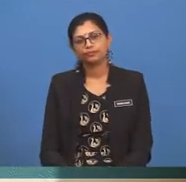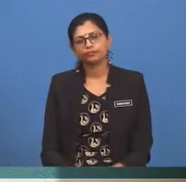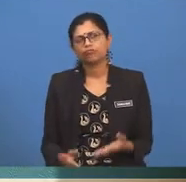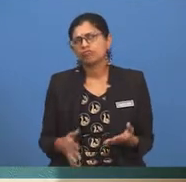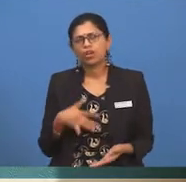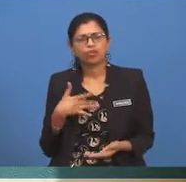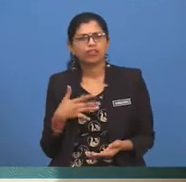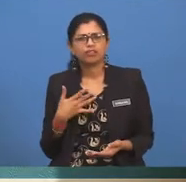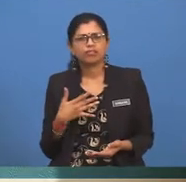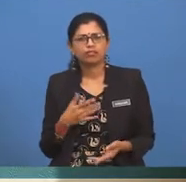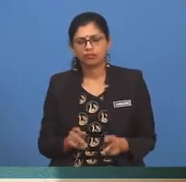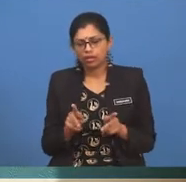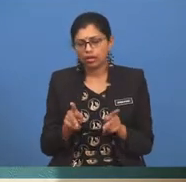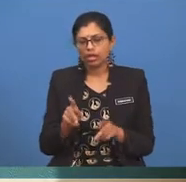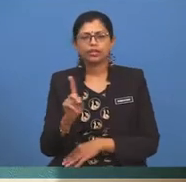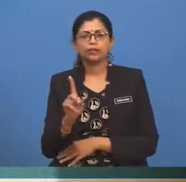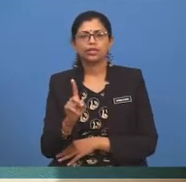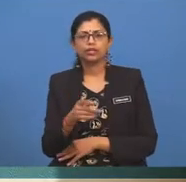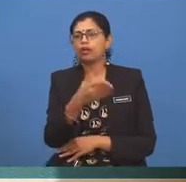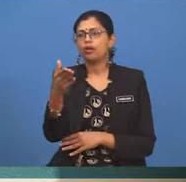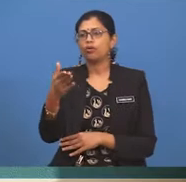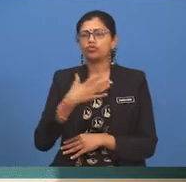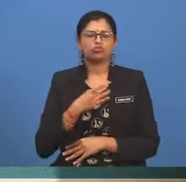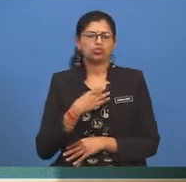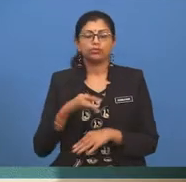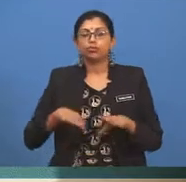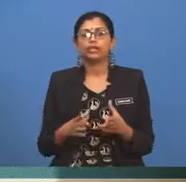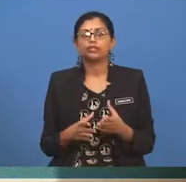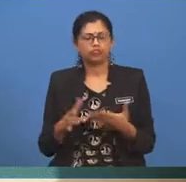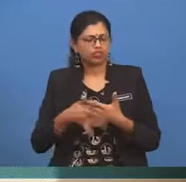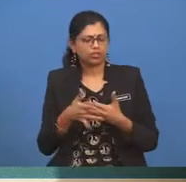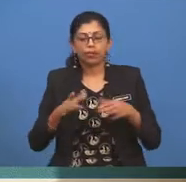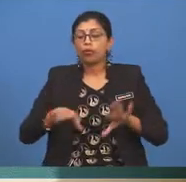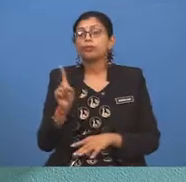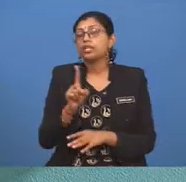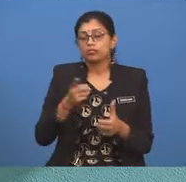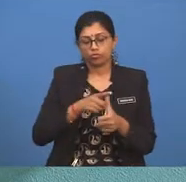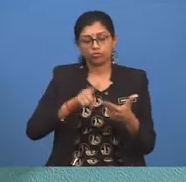Agak-agak kaedah mana yang lebih gemar murid-murid gunakan?